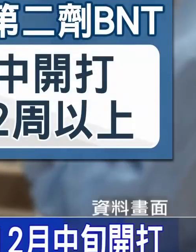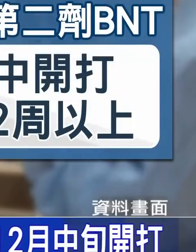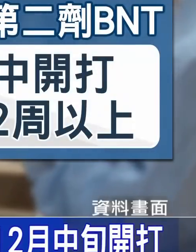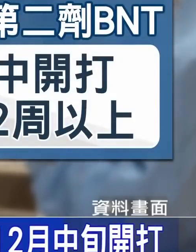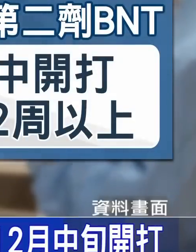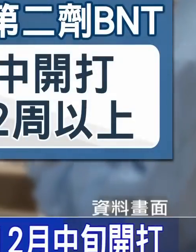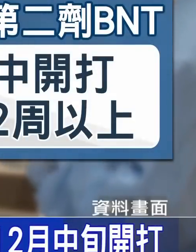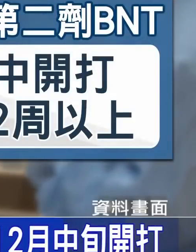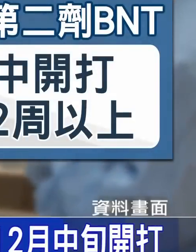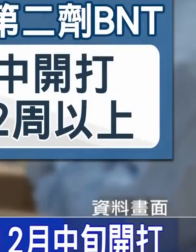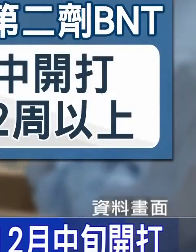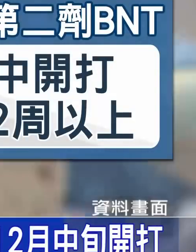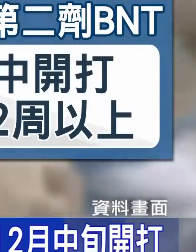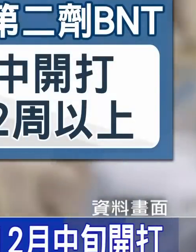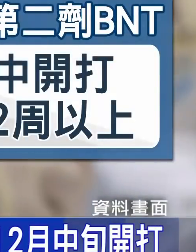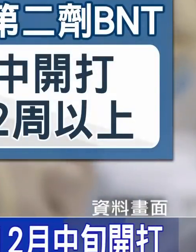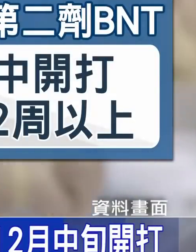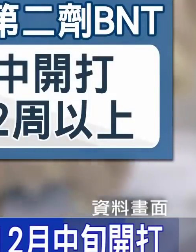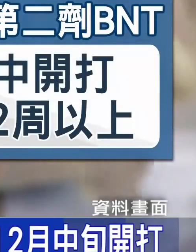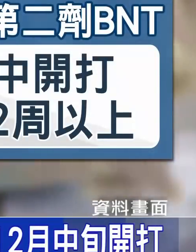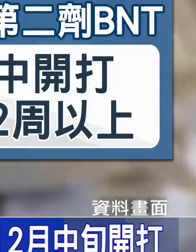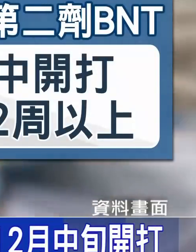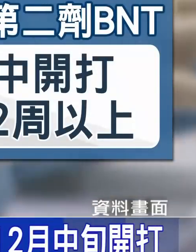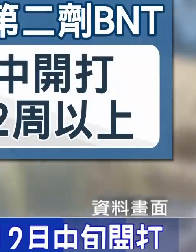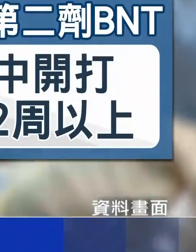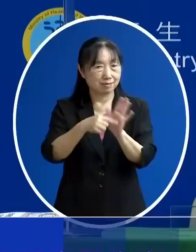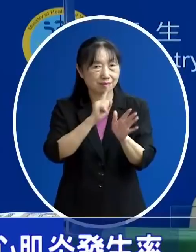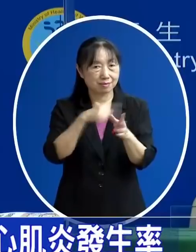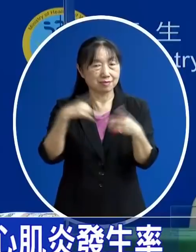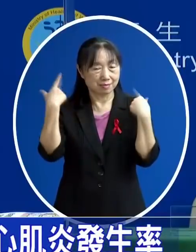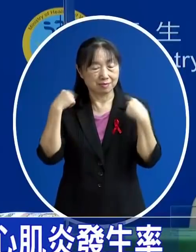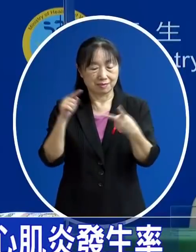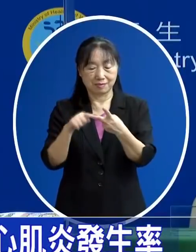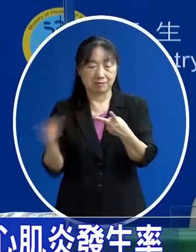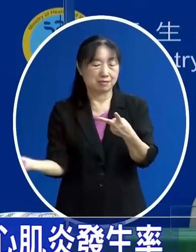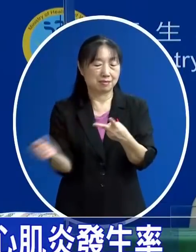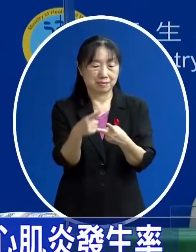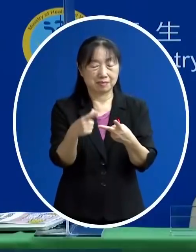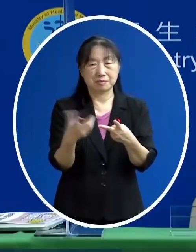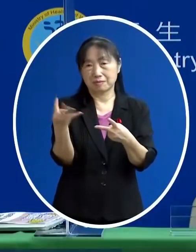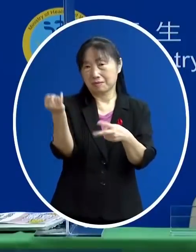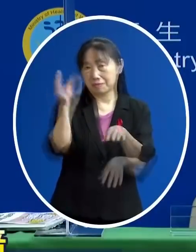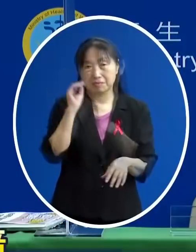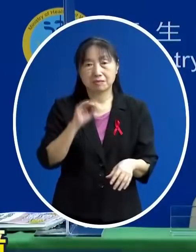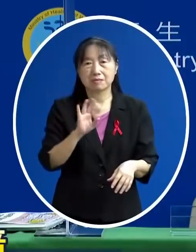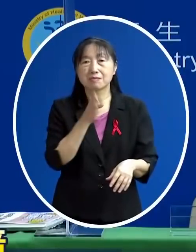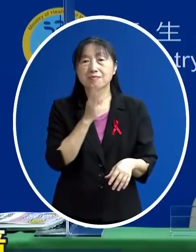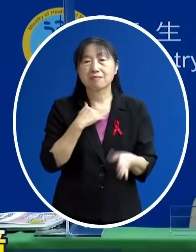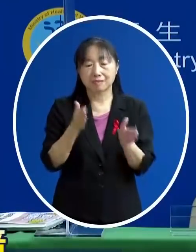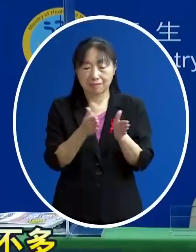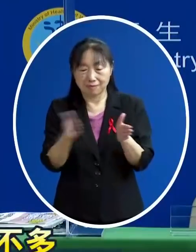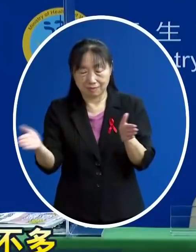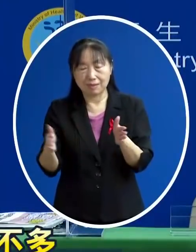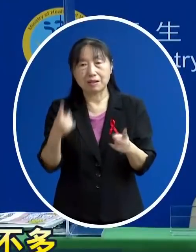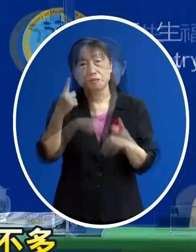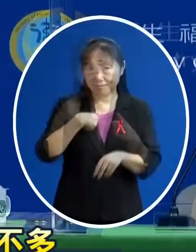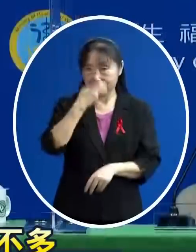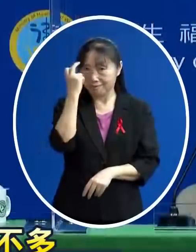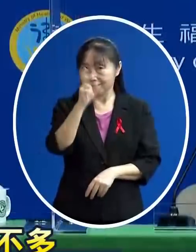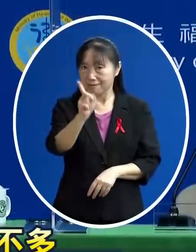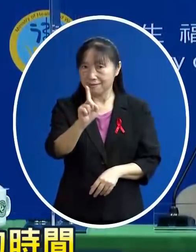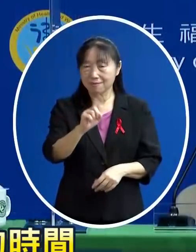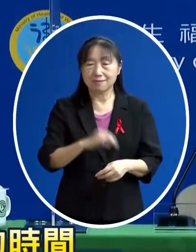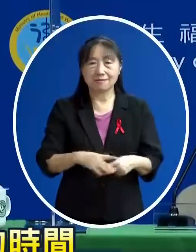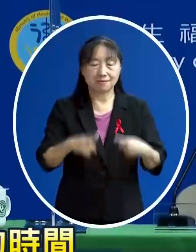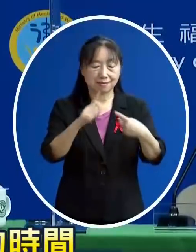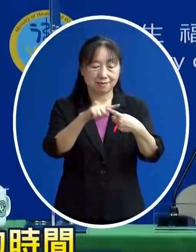打间隔延长到12周，降低副作用发生率。 第二剂的发生率是第一剂的好几倍，延长的话好像就变成差不多，把那